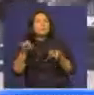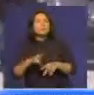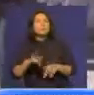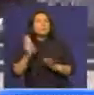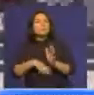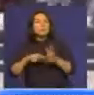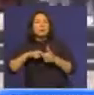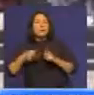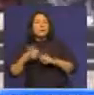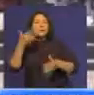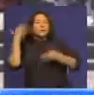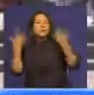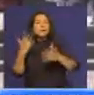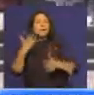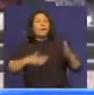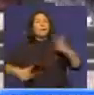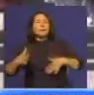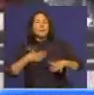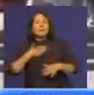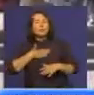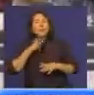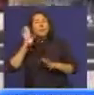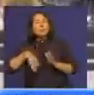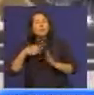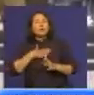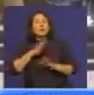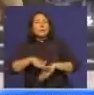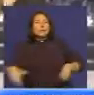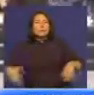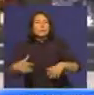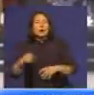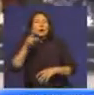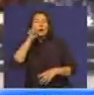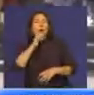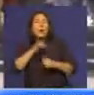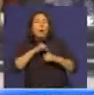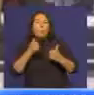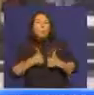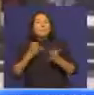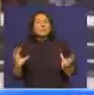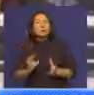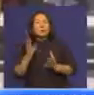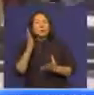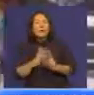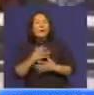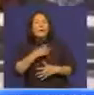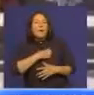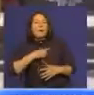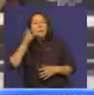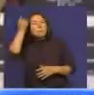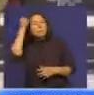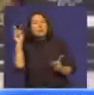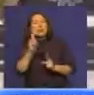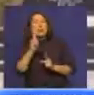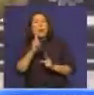беззаботными, веселыми и радостными. Пусть наши дети всегда будут окружены любовью и заботой взрослых. Ведь важно помнить, что